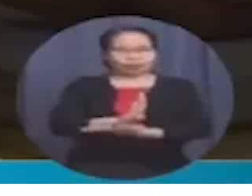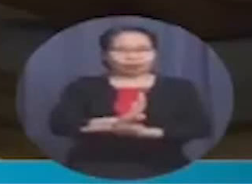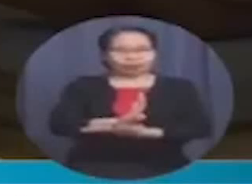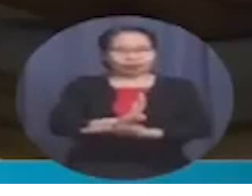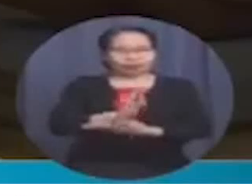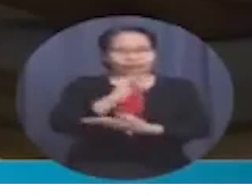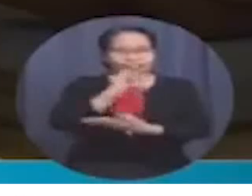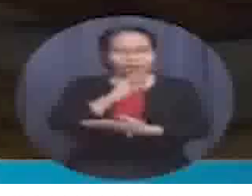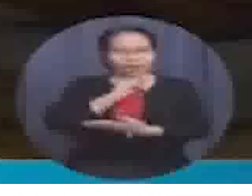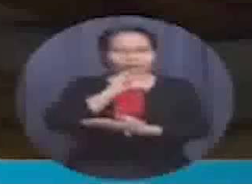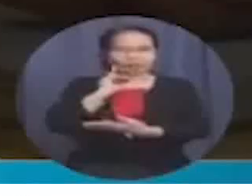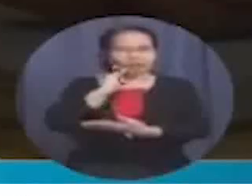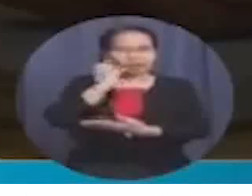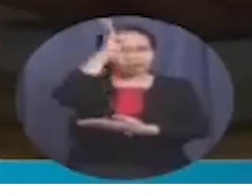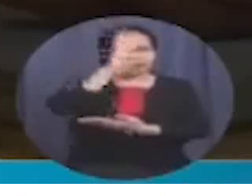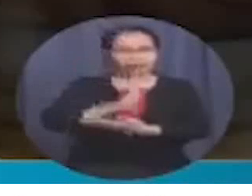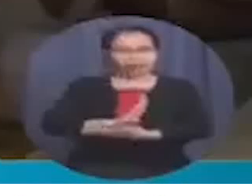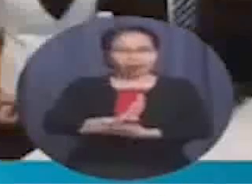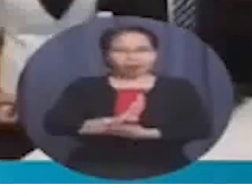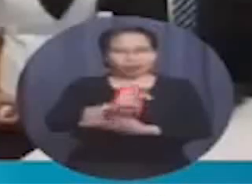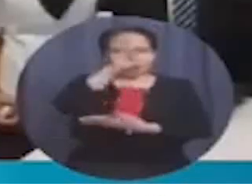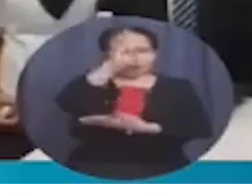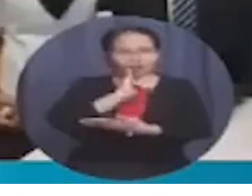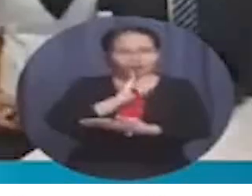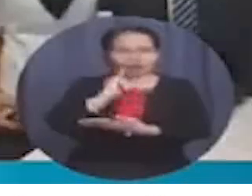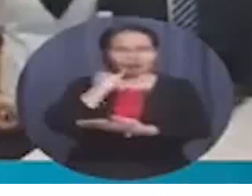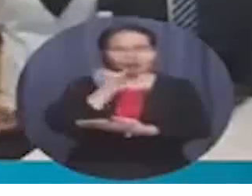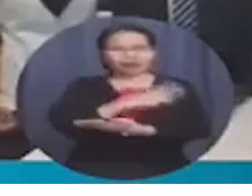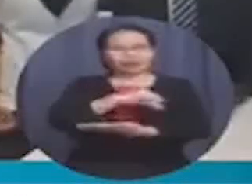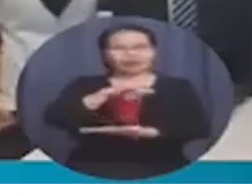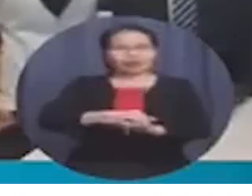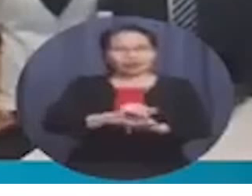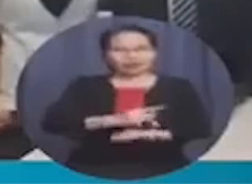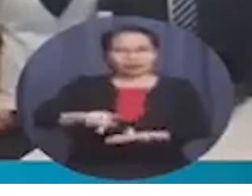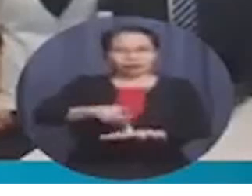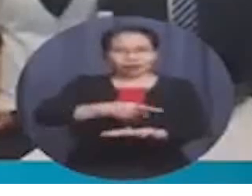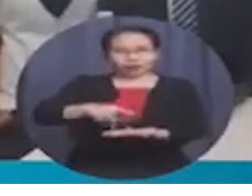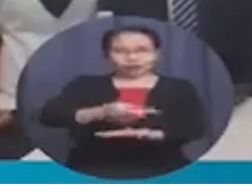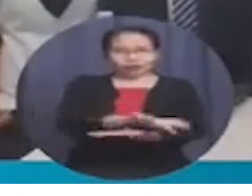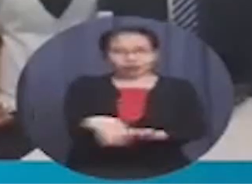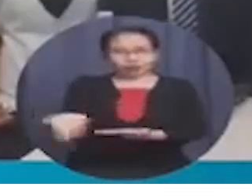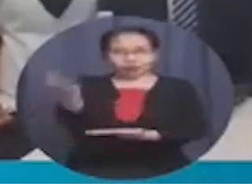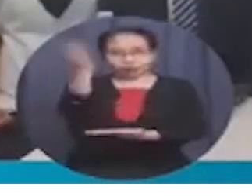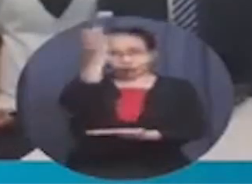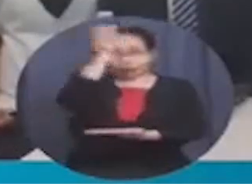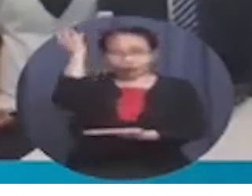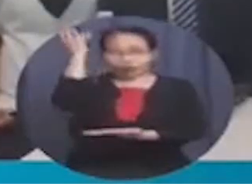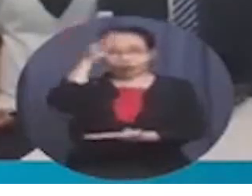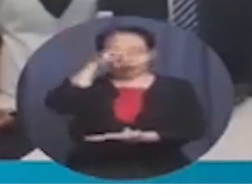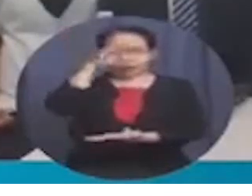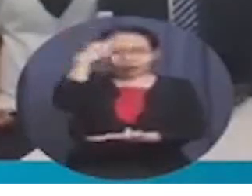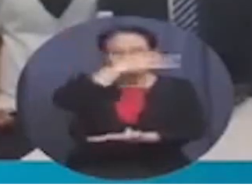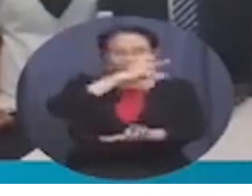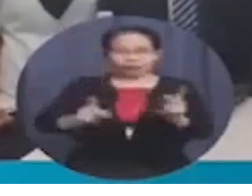Nagseselos ang Diyos eh. Nasa pasyon din yan. Baka hindi kayo, eh kaya itong Katoliko, mag-aral lang kayo. Hindi kayo maluloko ng mga pari nyo